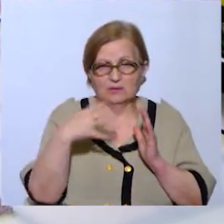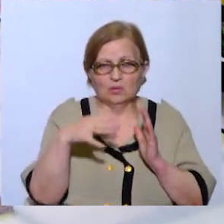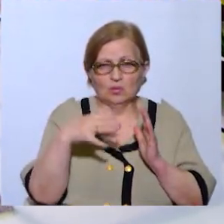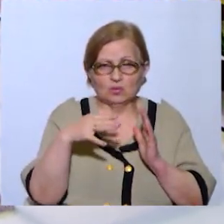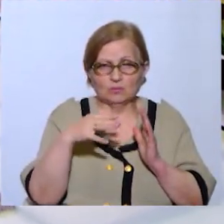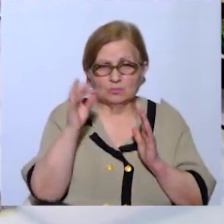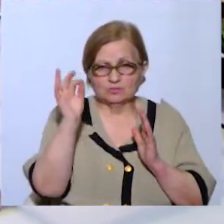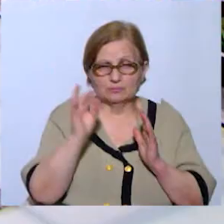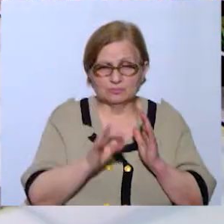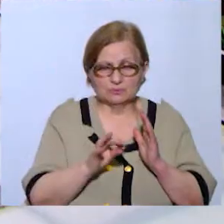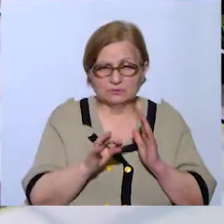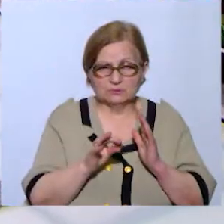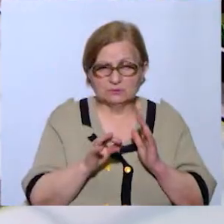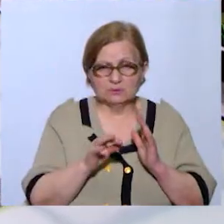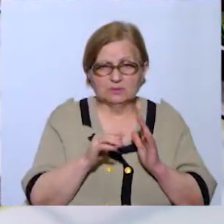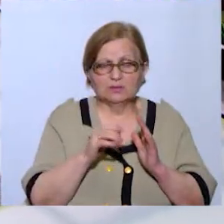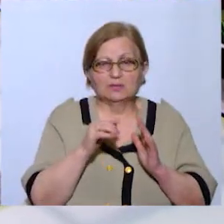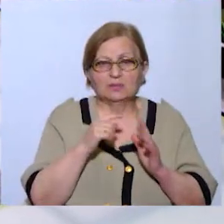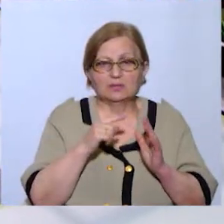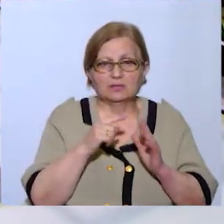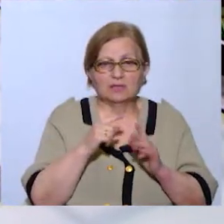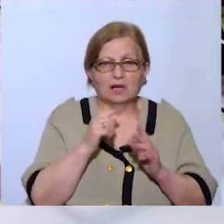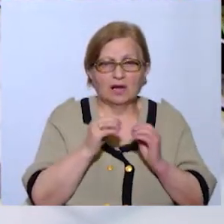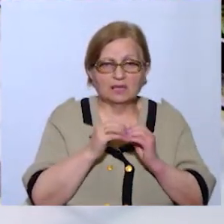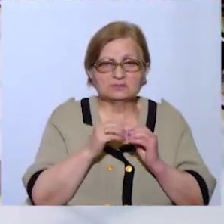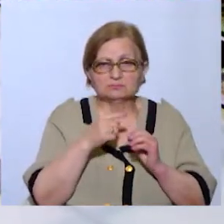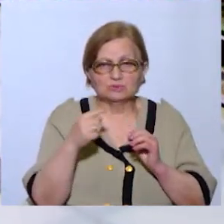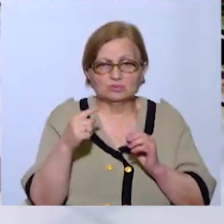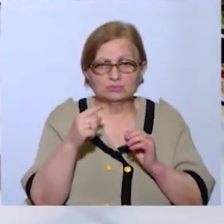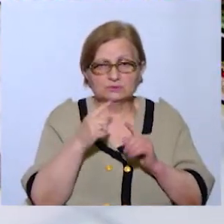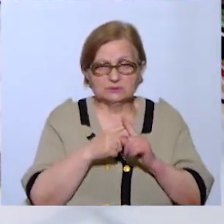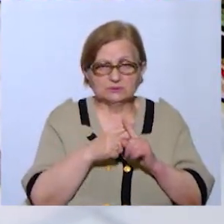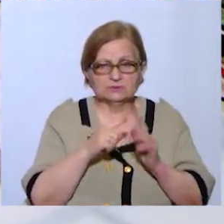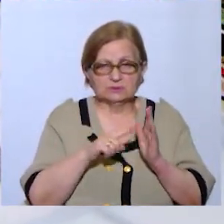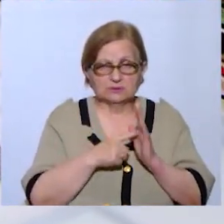40%-ზე პლუს 10-X გამრავლებული